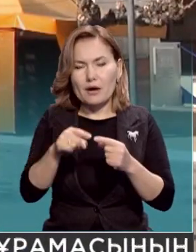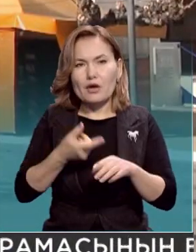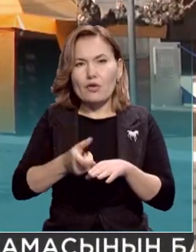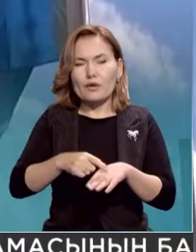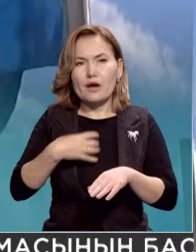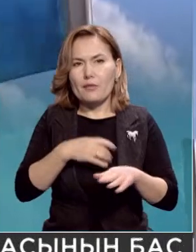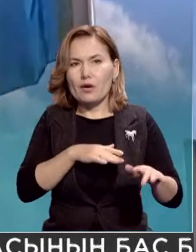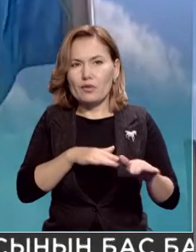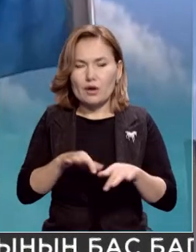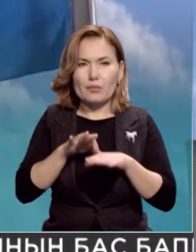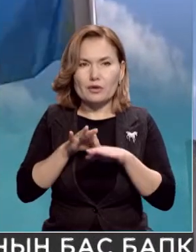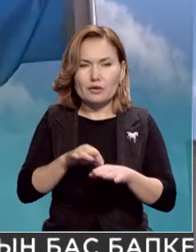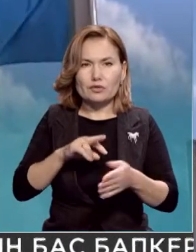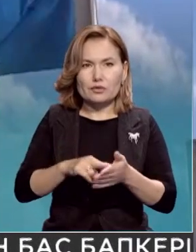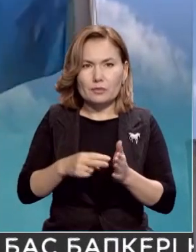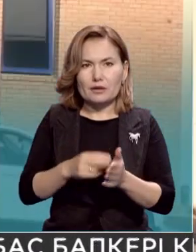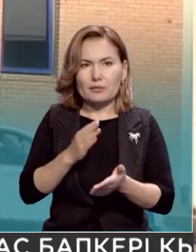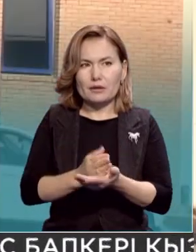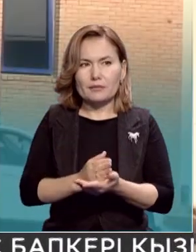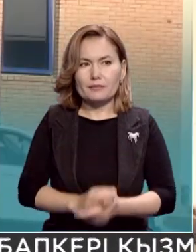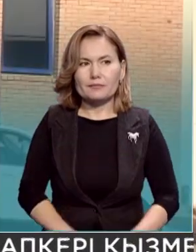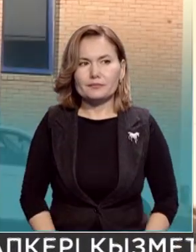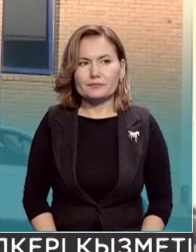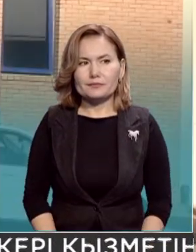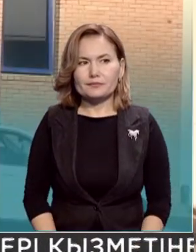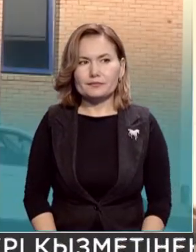маңызды іс-шаралар жоспарланып отыр.